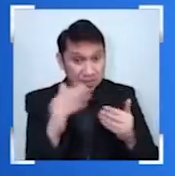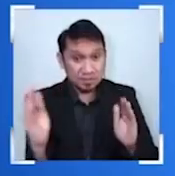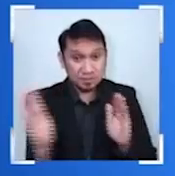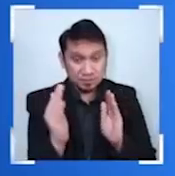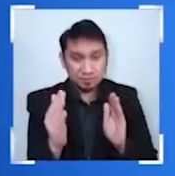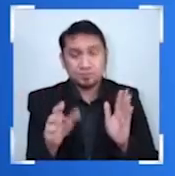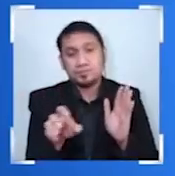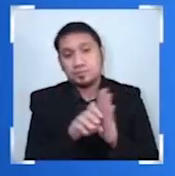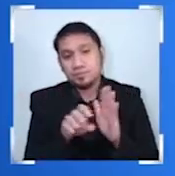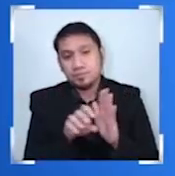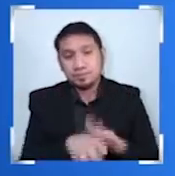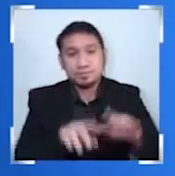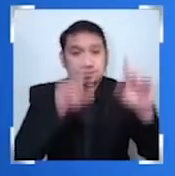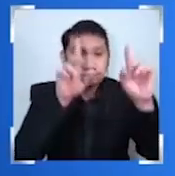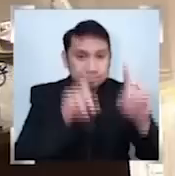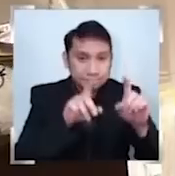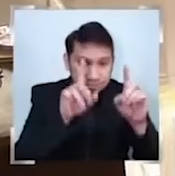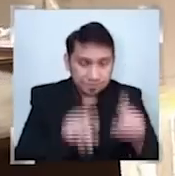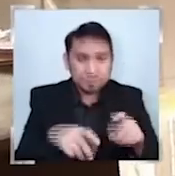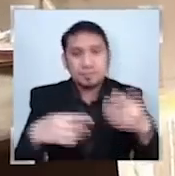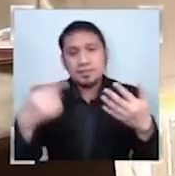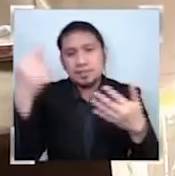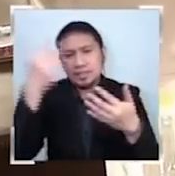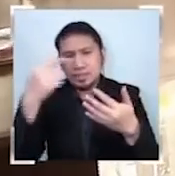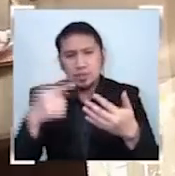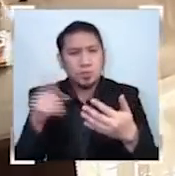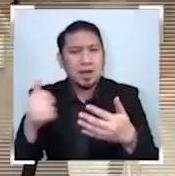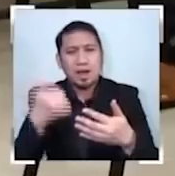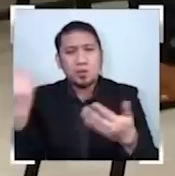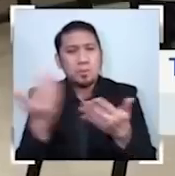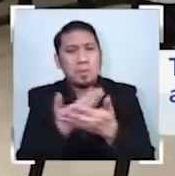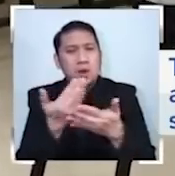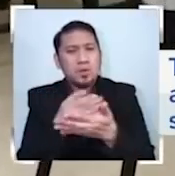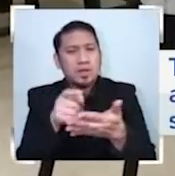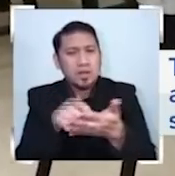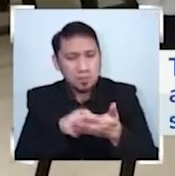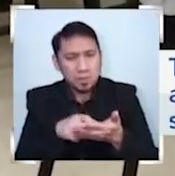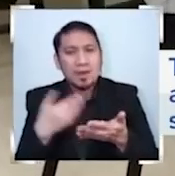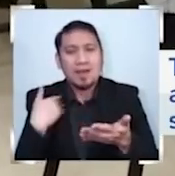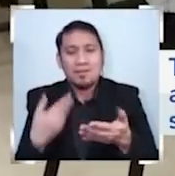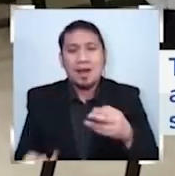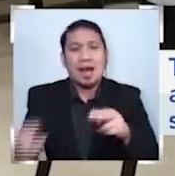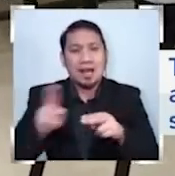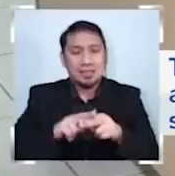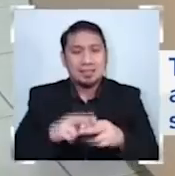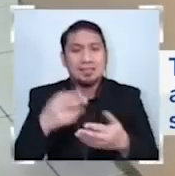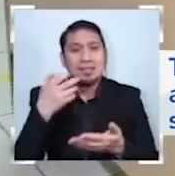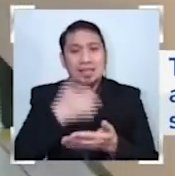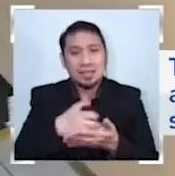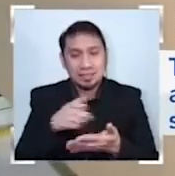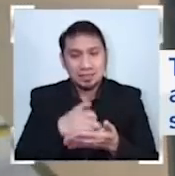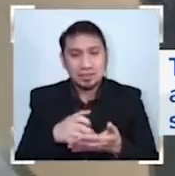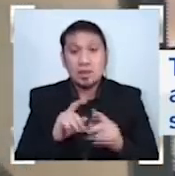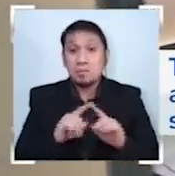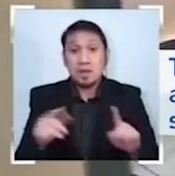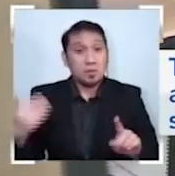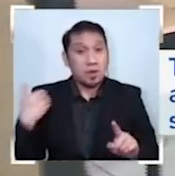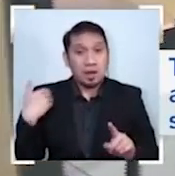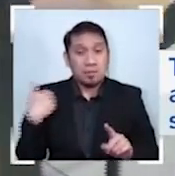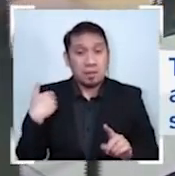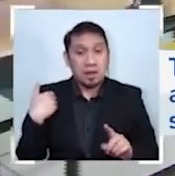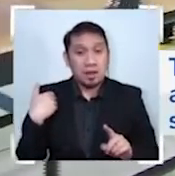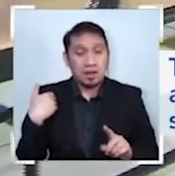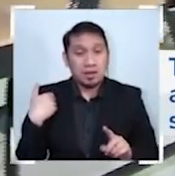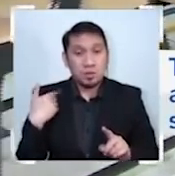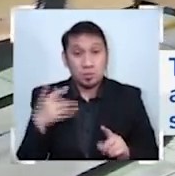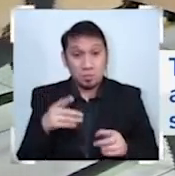yung mga retrofitting, ganyan. Wala pa namang tiyak na hihingi ng taas matrikula. Pero hinihingi na